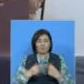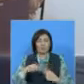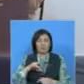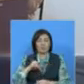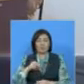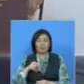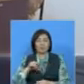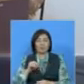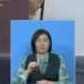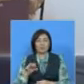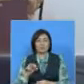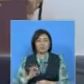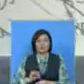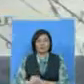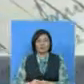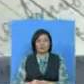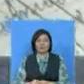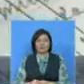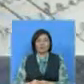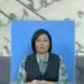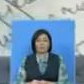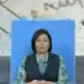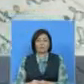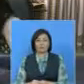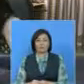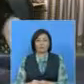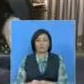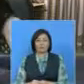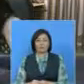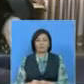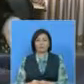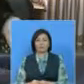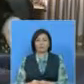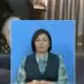политических репрессий. Гульнара Халенқызы, Азамат Сауханов, Армандос Мамбетов, телеканал Ахтубе.